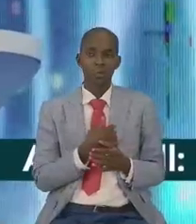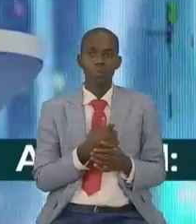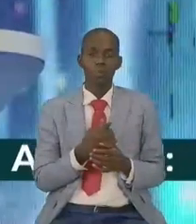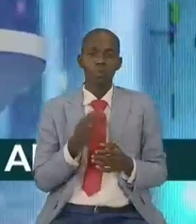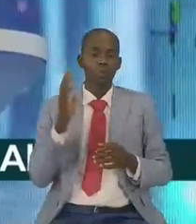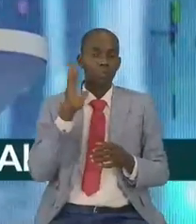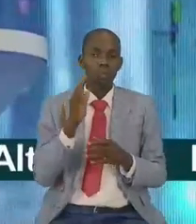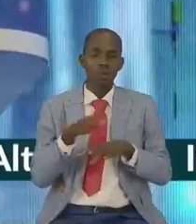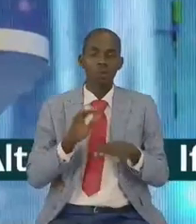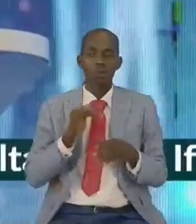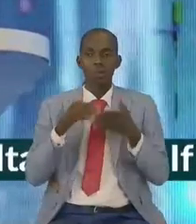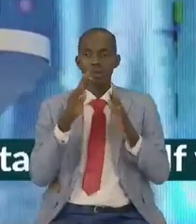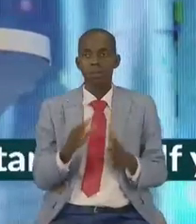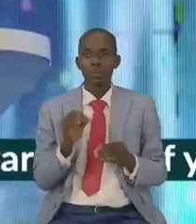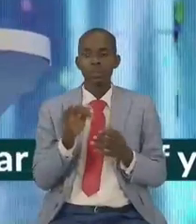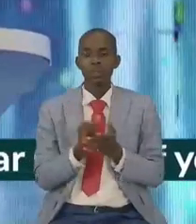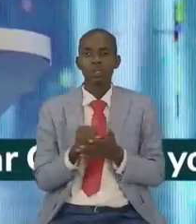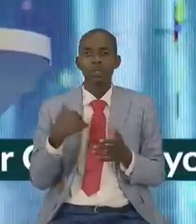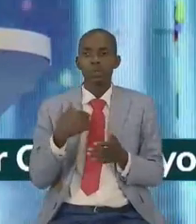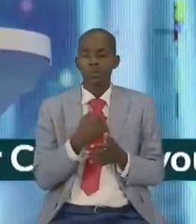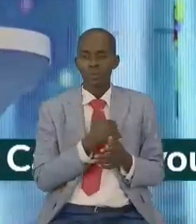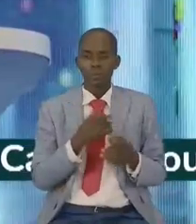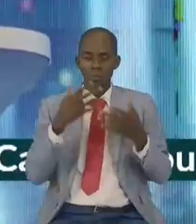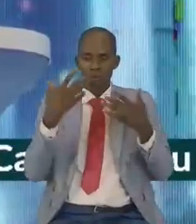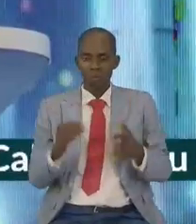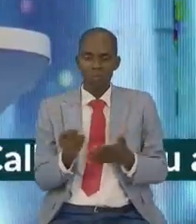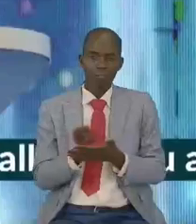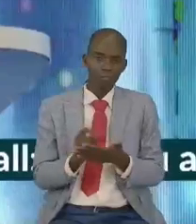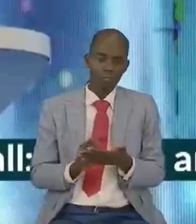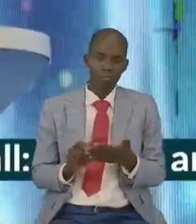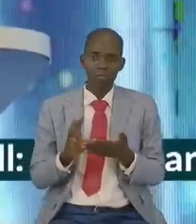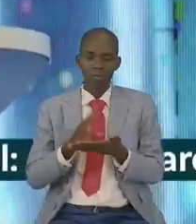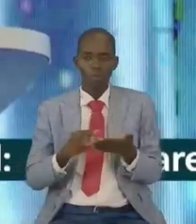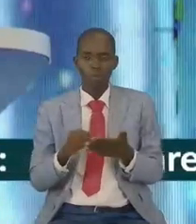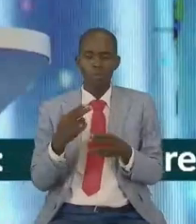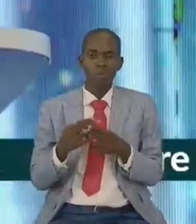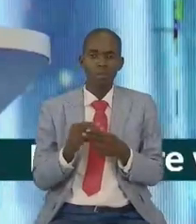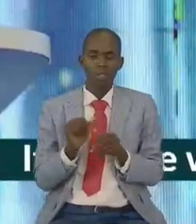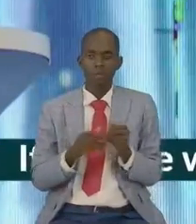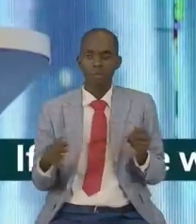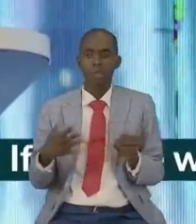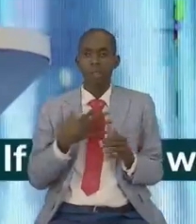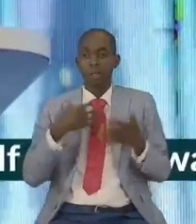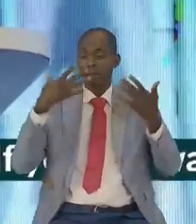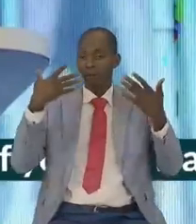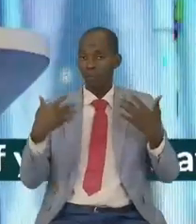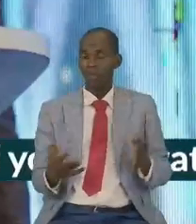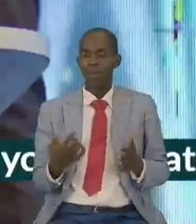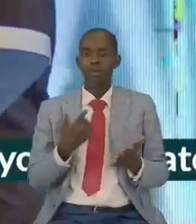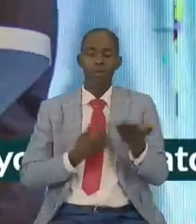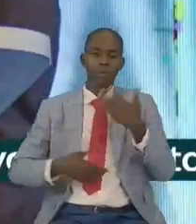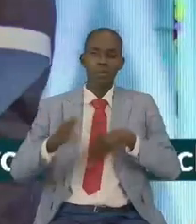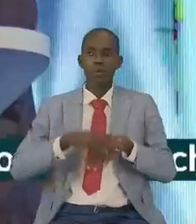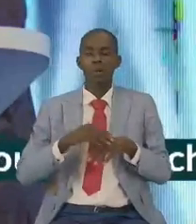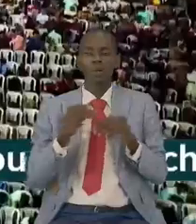Afin que nous puissions régler ceci. Et après ça, je vais prier. Et des miracles, les guérisons,